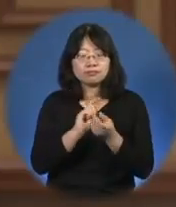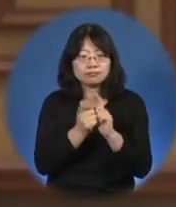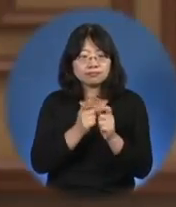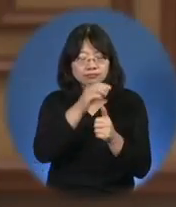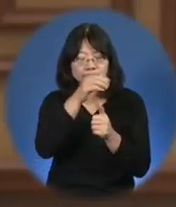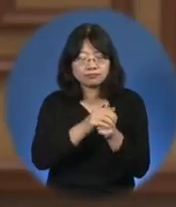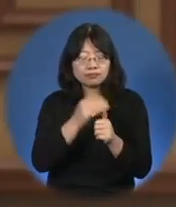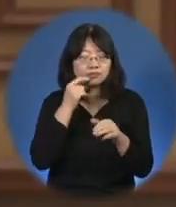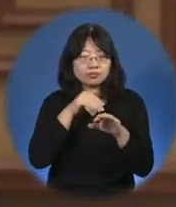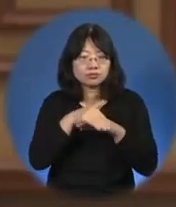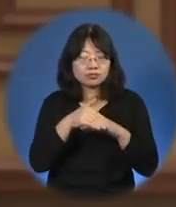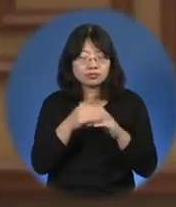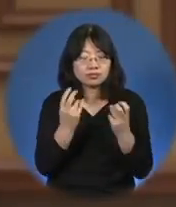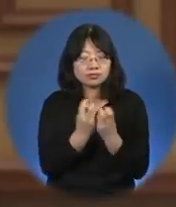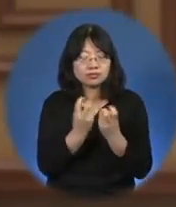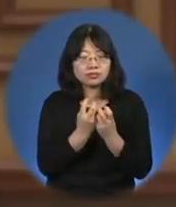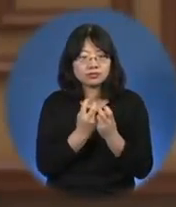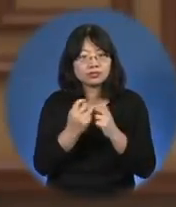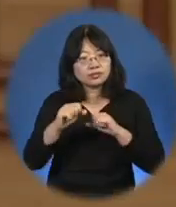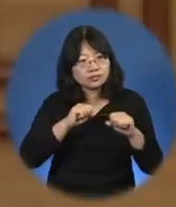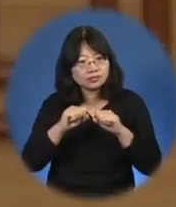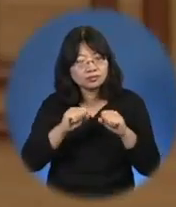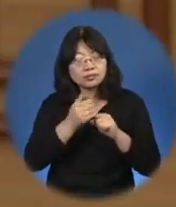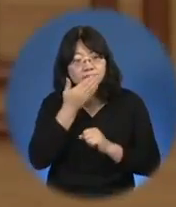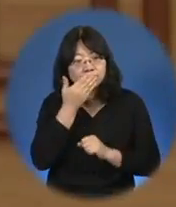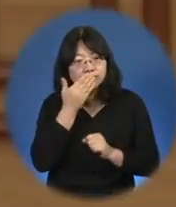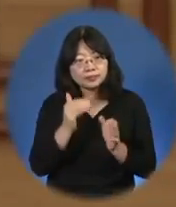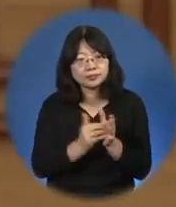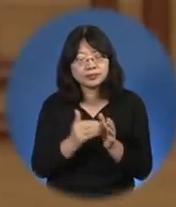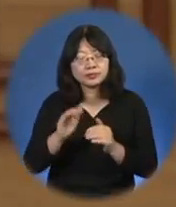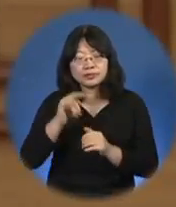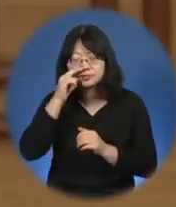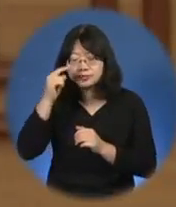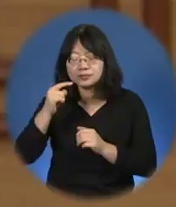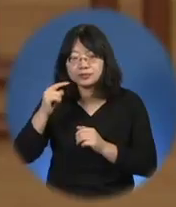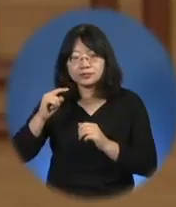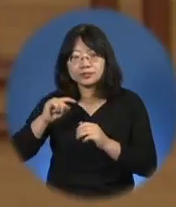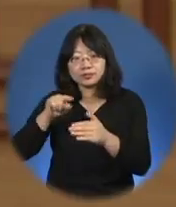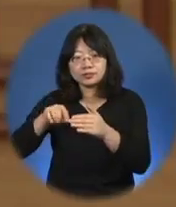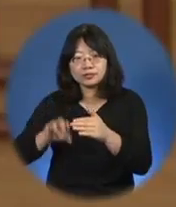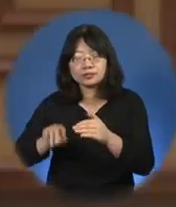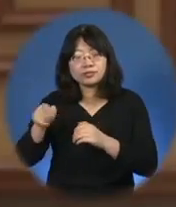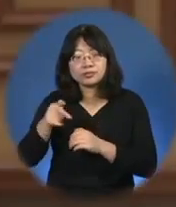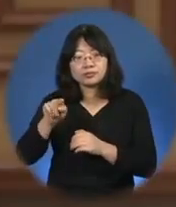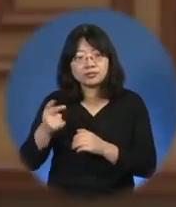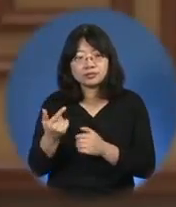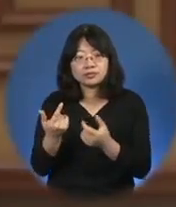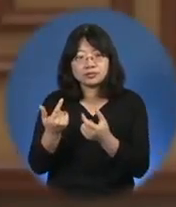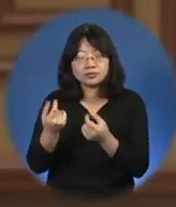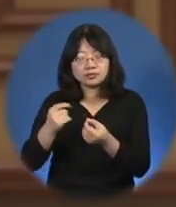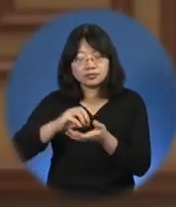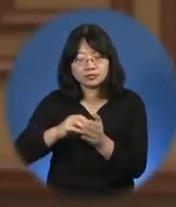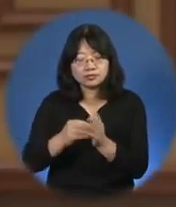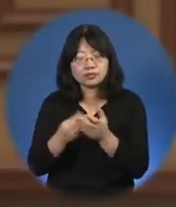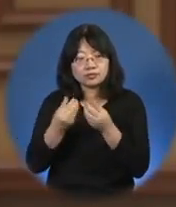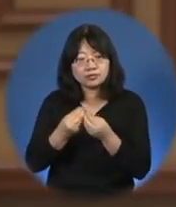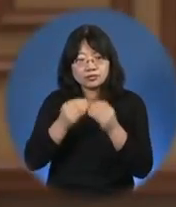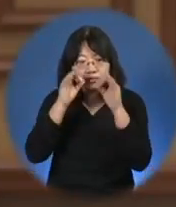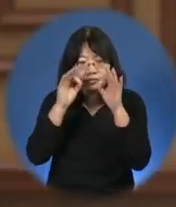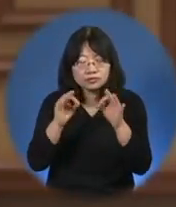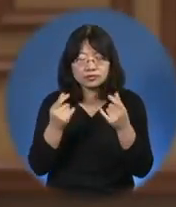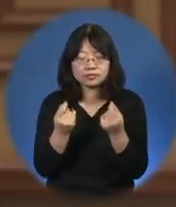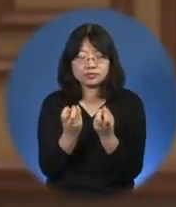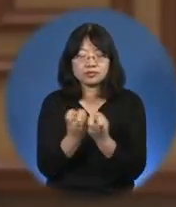방식의 어떤 작동 기제 아니겠습니까? 네. 그런데 서구에서 벌써 한 100여 건 그런 사례가 있었다는 것은